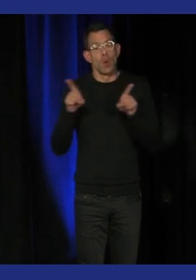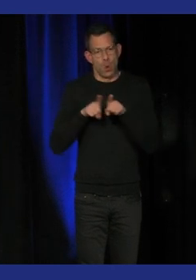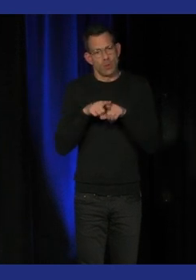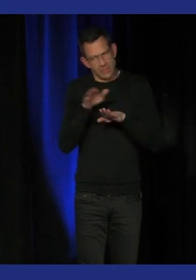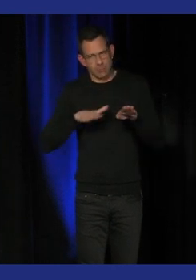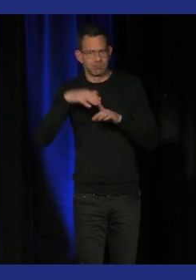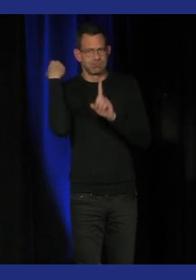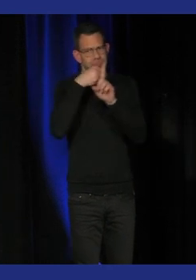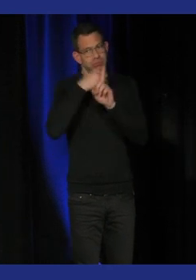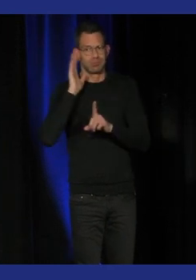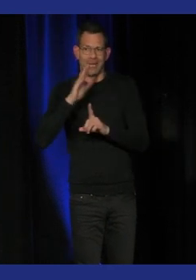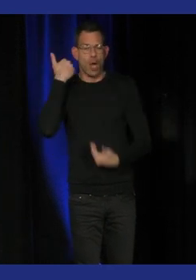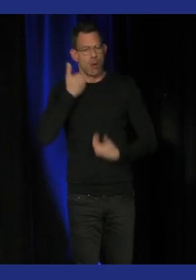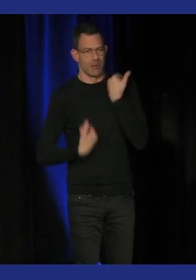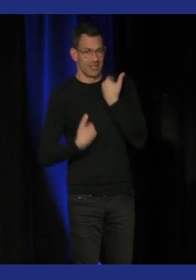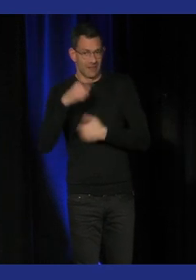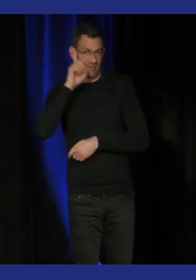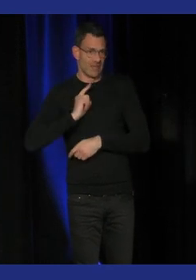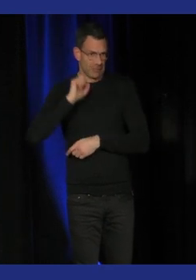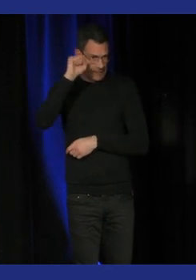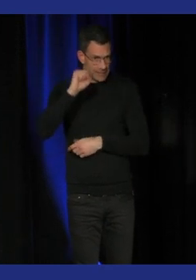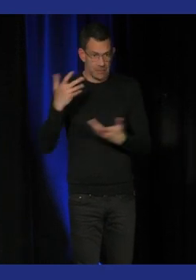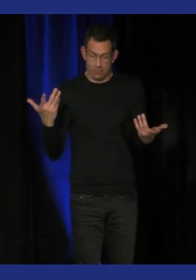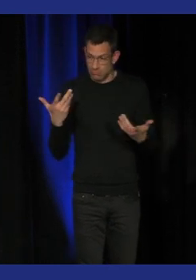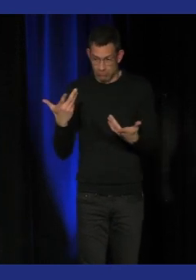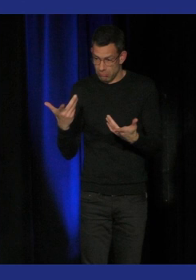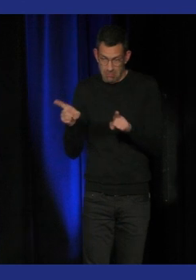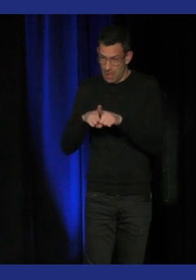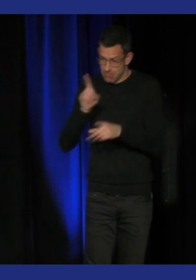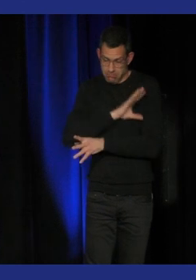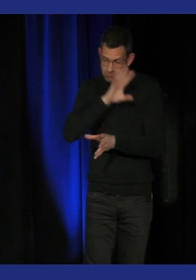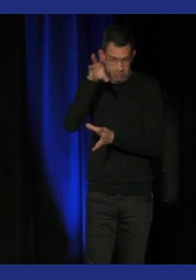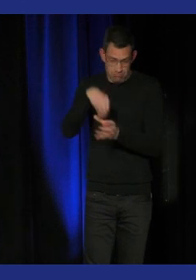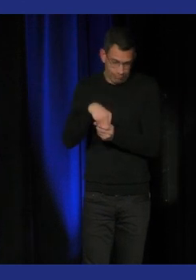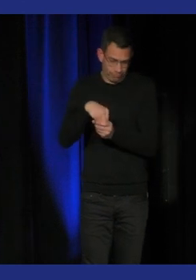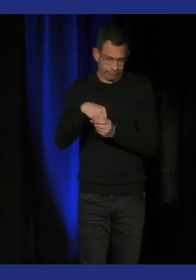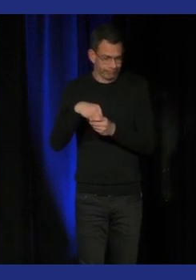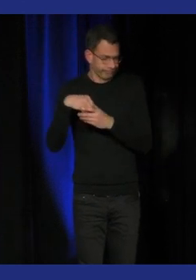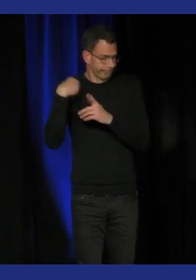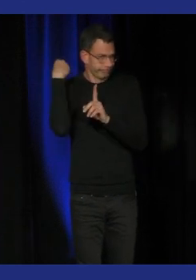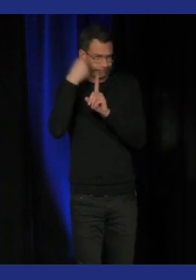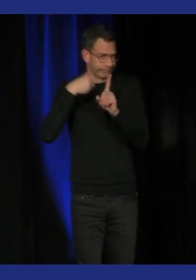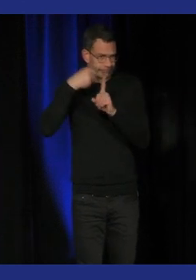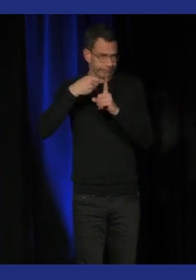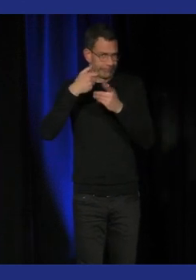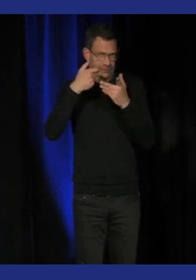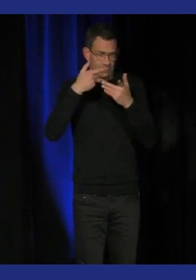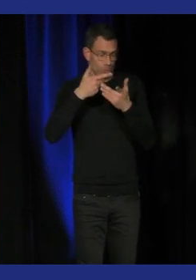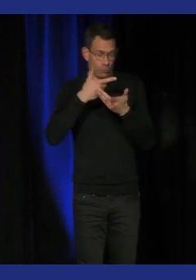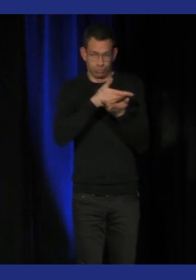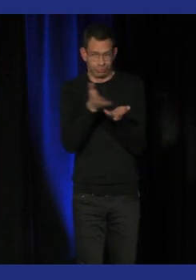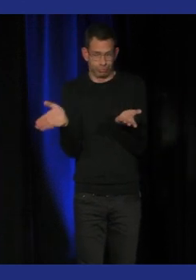anti-féministes, pareil, qui vont s'inscrire dans tout ce mouvement CRIP anti-féministe et qui vont